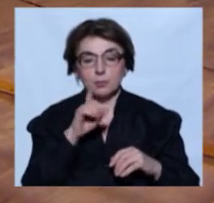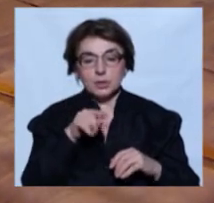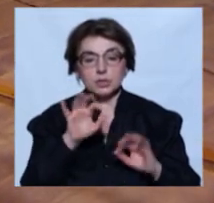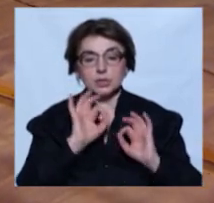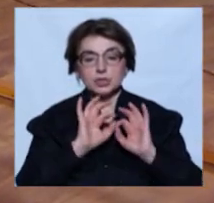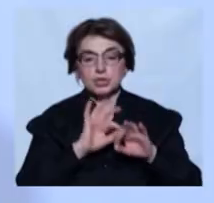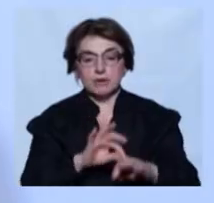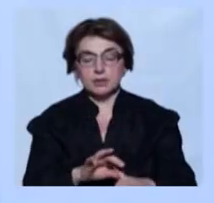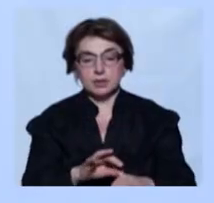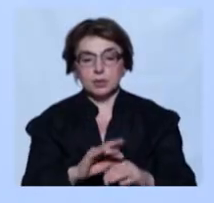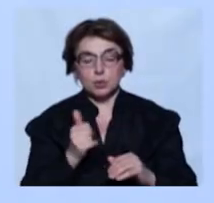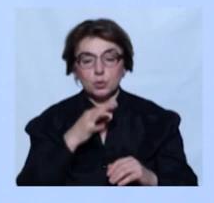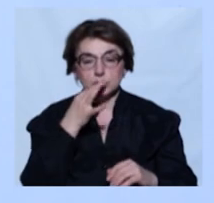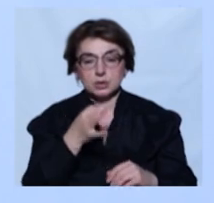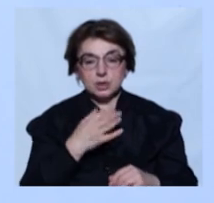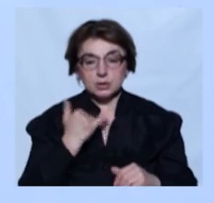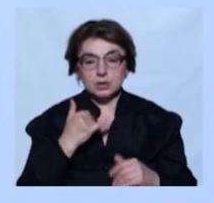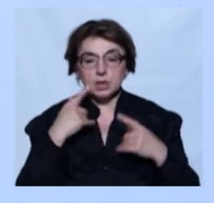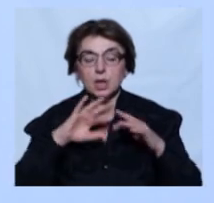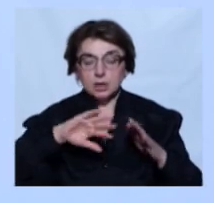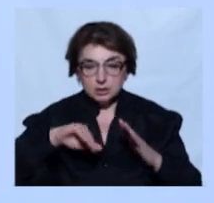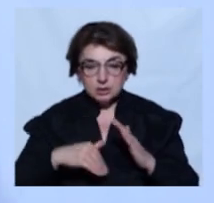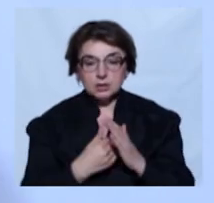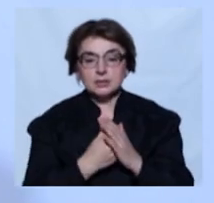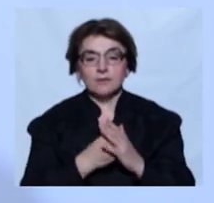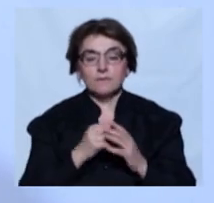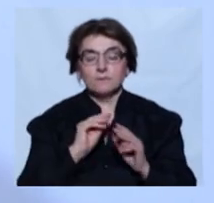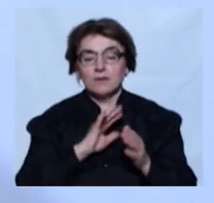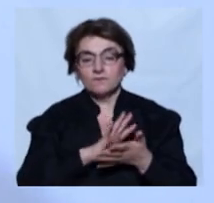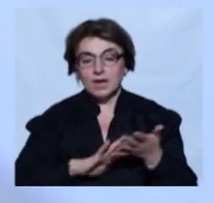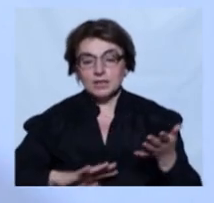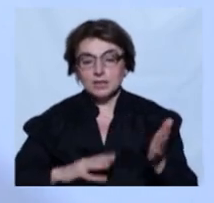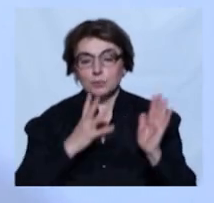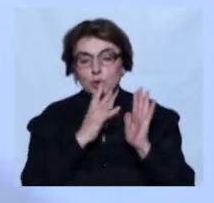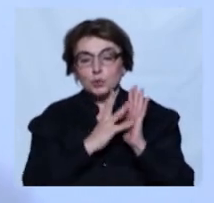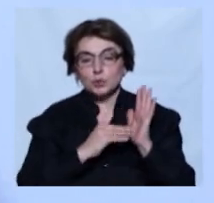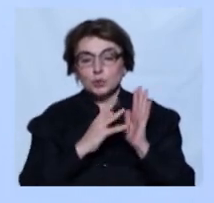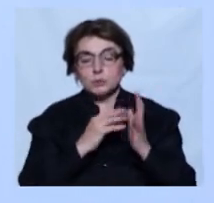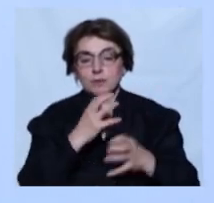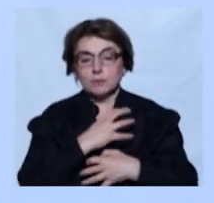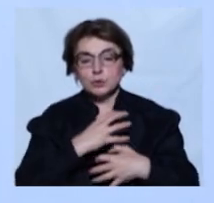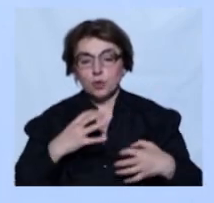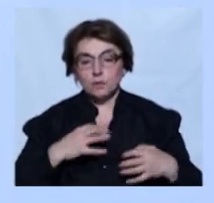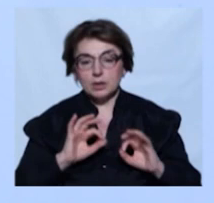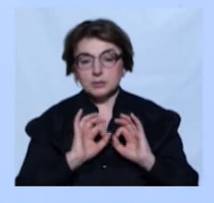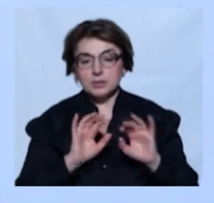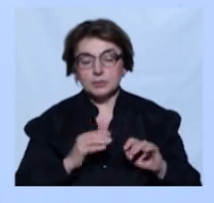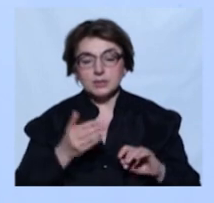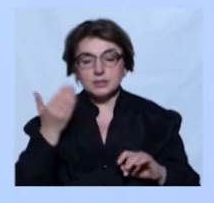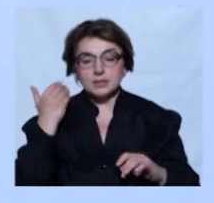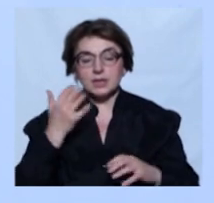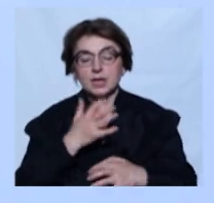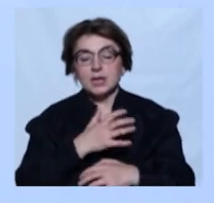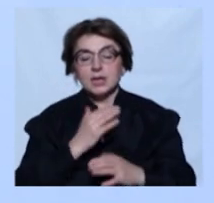ჩაგიტარებთ. როგორც გითხარით, დღეს კვლავ ვაგრძელებთ ძუძუმწოვარ ცხოველებზე საუბარს. ჩვენ წინა გაკვეთილზე ყველაზე